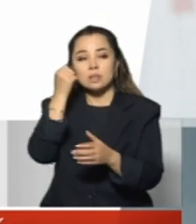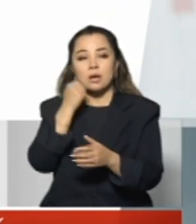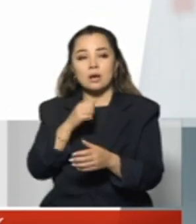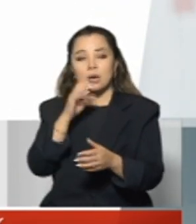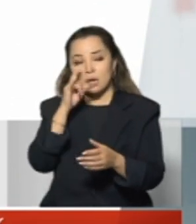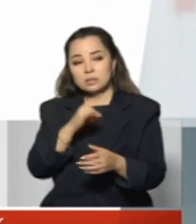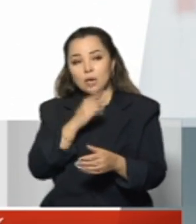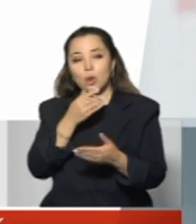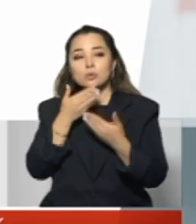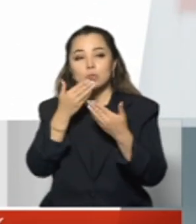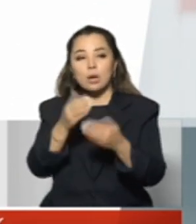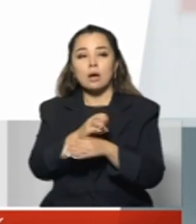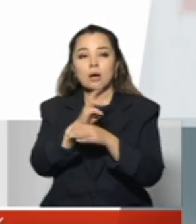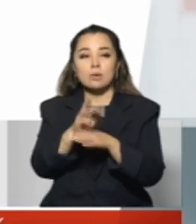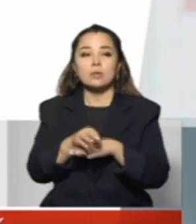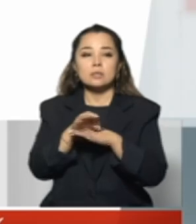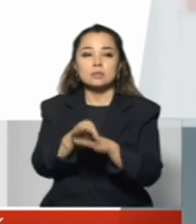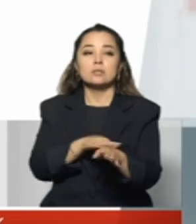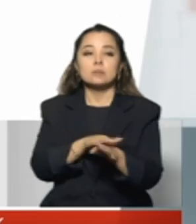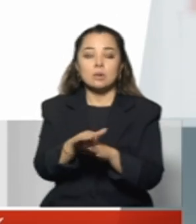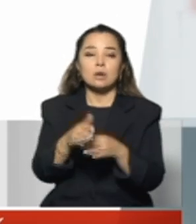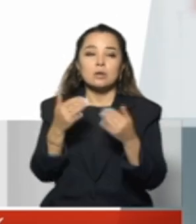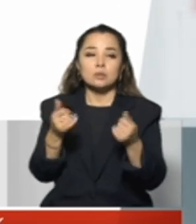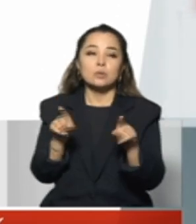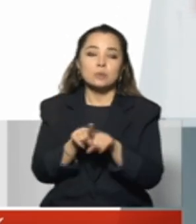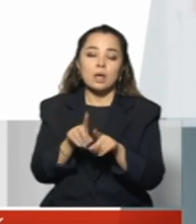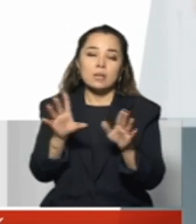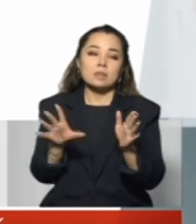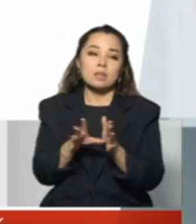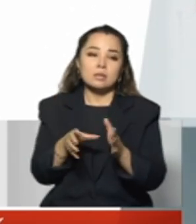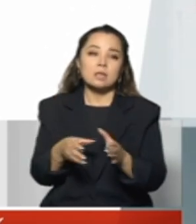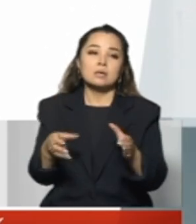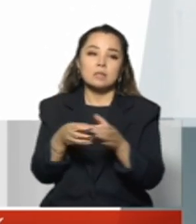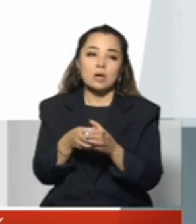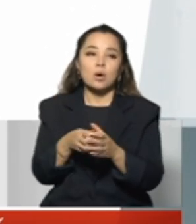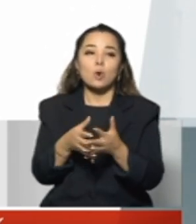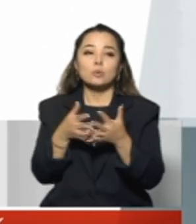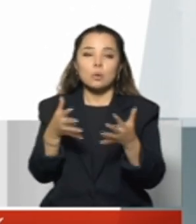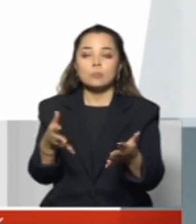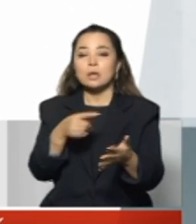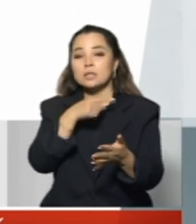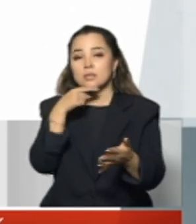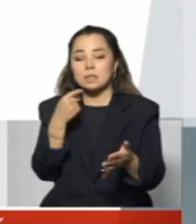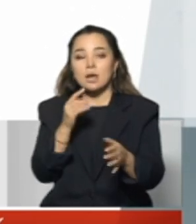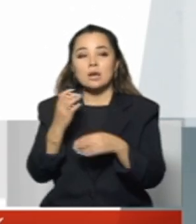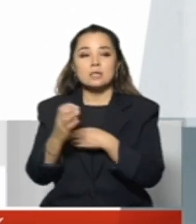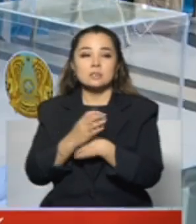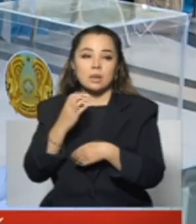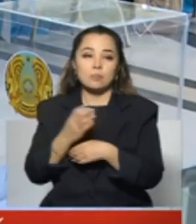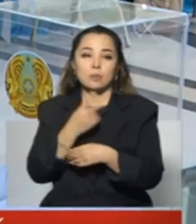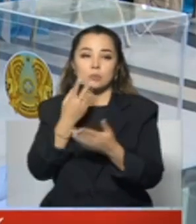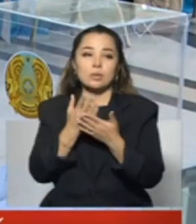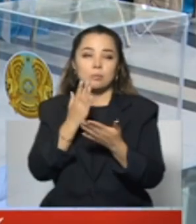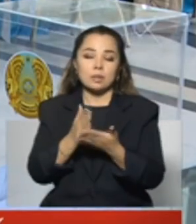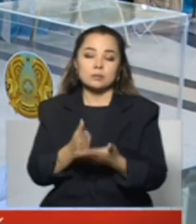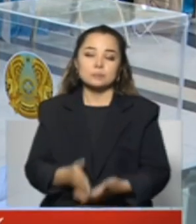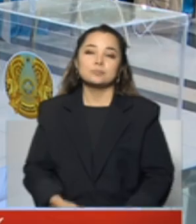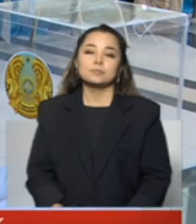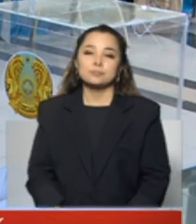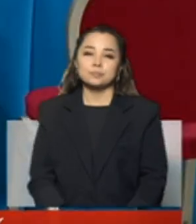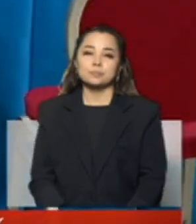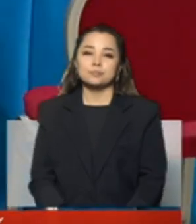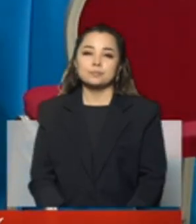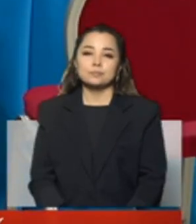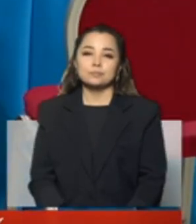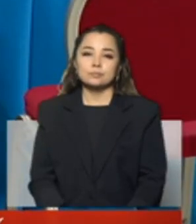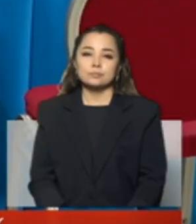Қазақстан сұранысты қамтамасыз ету үшін қазірдің өзінде электр энергиясының көбін Ресейден импорттауға мәжбүр. Арстан Рысбек, Қазақстан